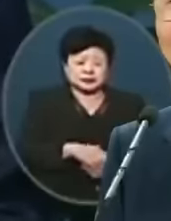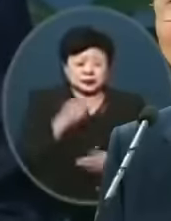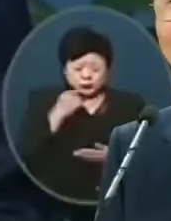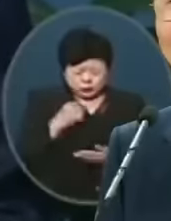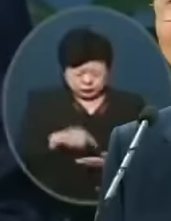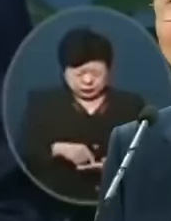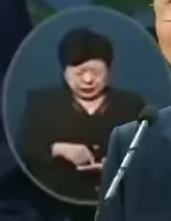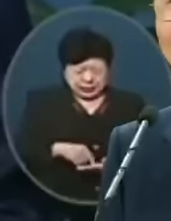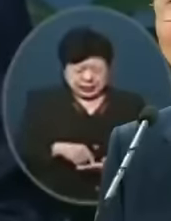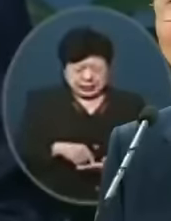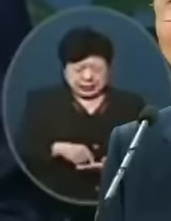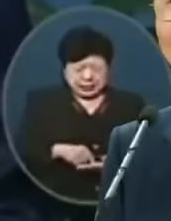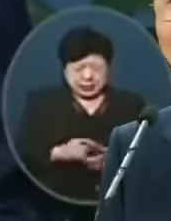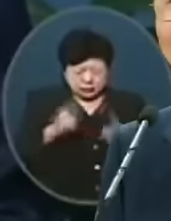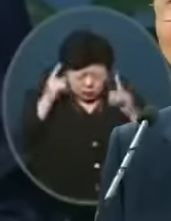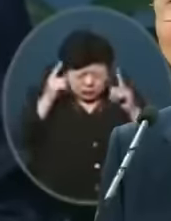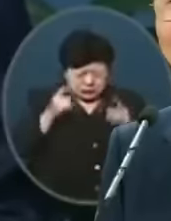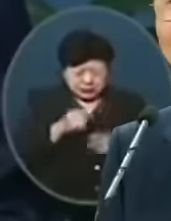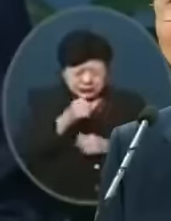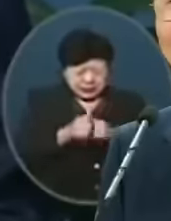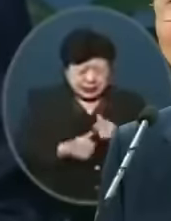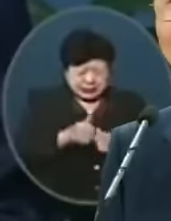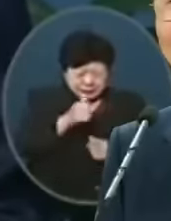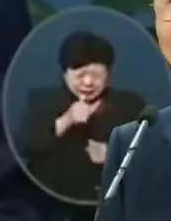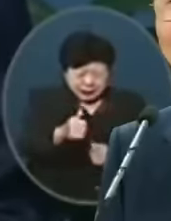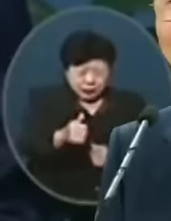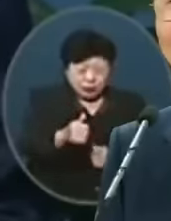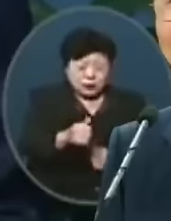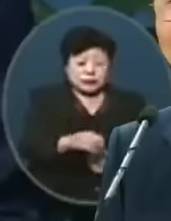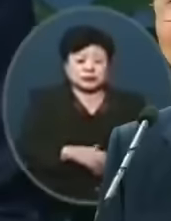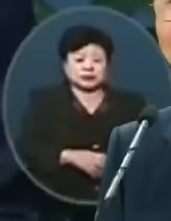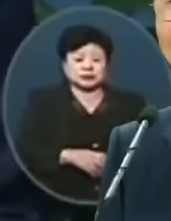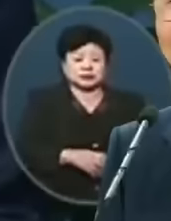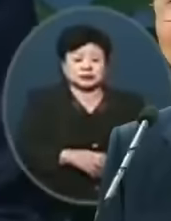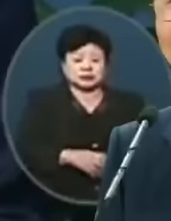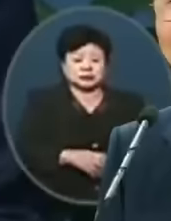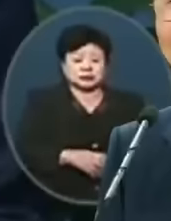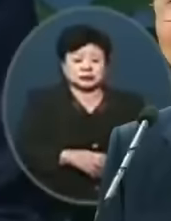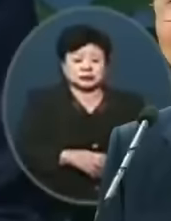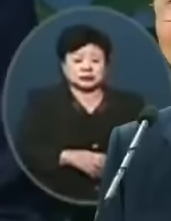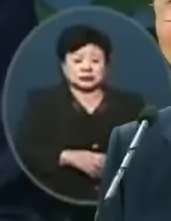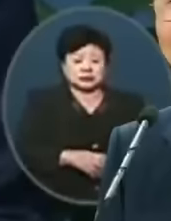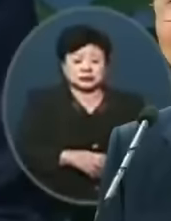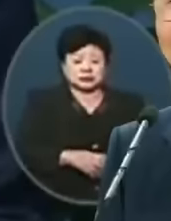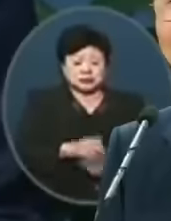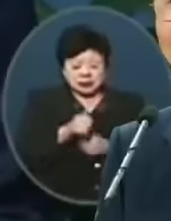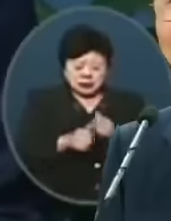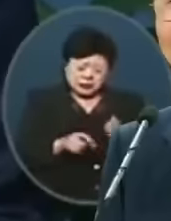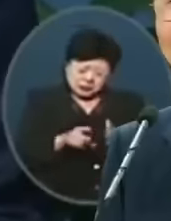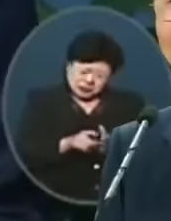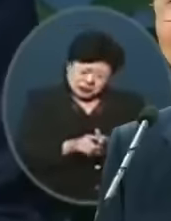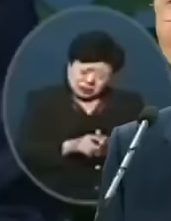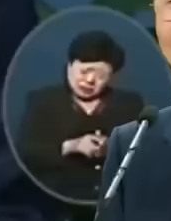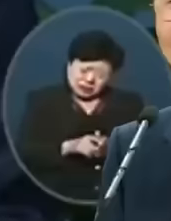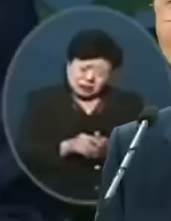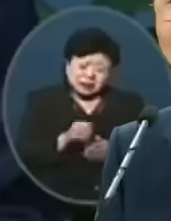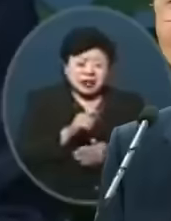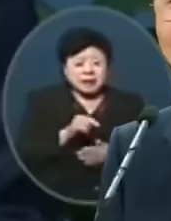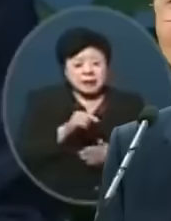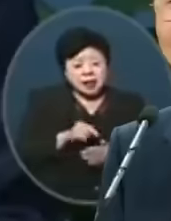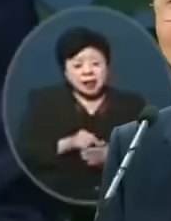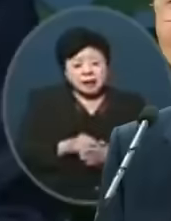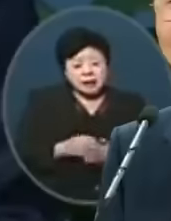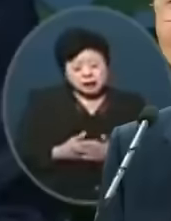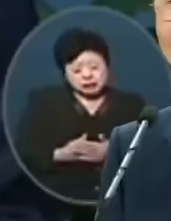쉽게 노하시는 하나님이라고 생각할 때 안 믿을 수는 없으나 할 수 없이 하나님을 믿어도 마음에